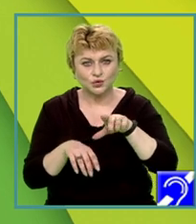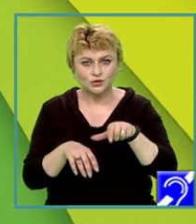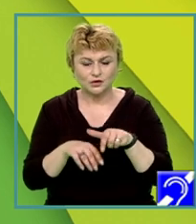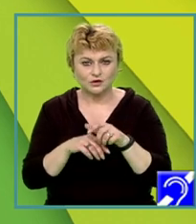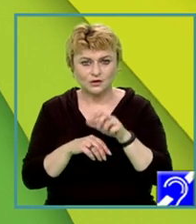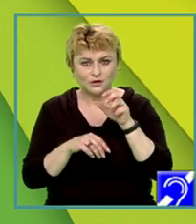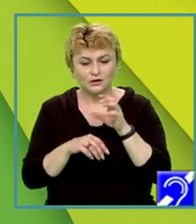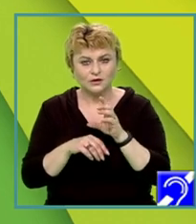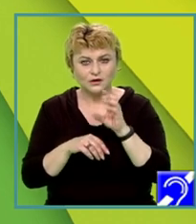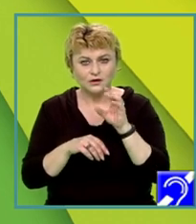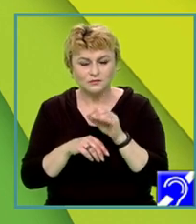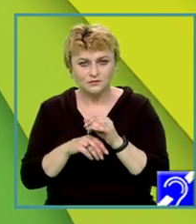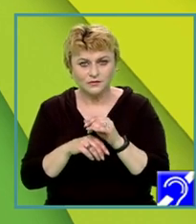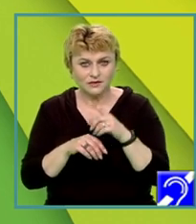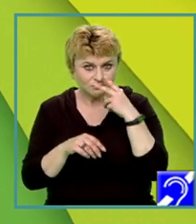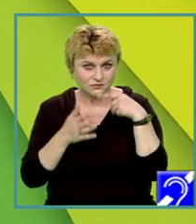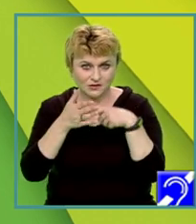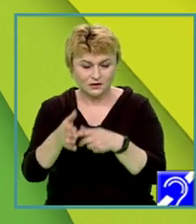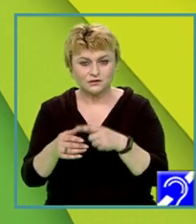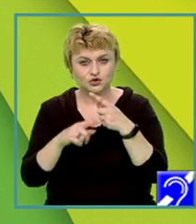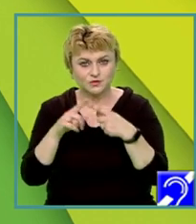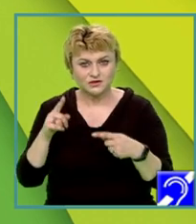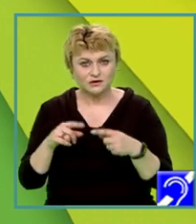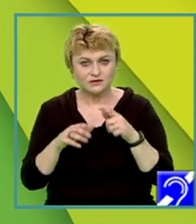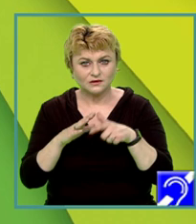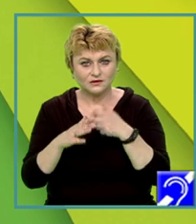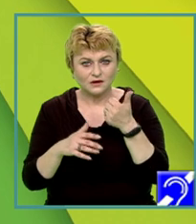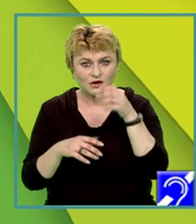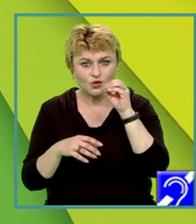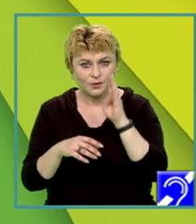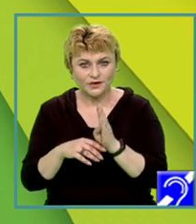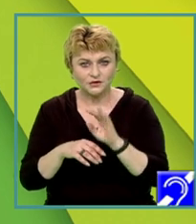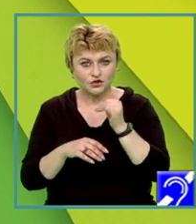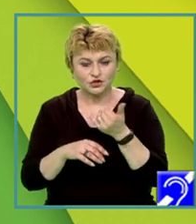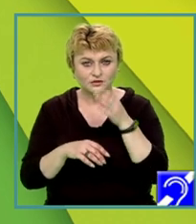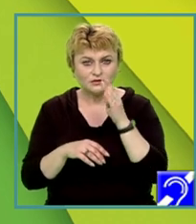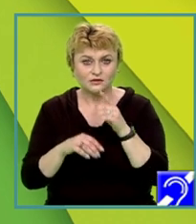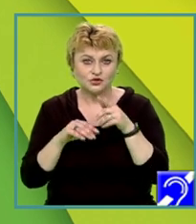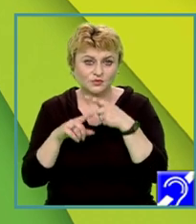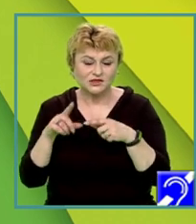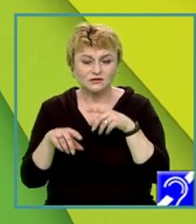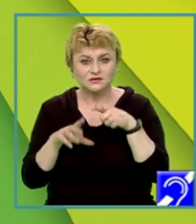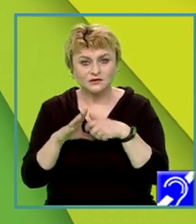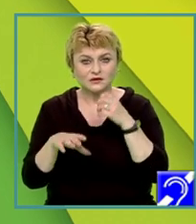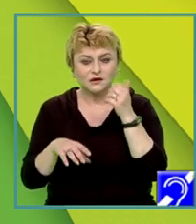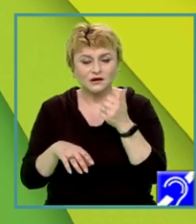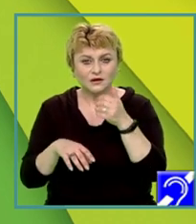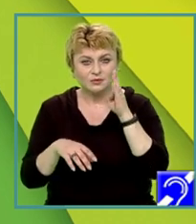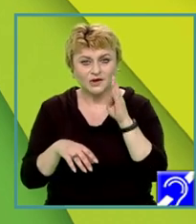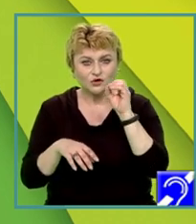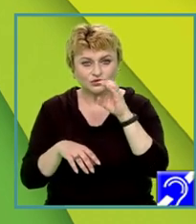b o n reprezintă jumătate din a o b și jumătate din b o c putem aduna cele